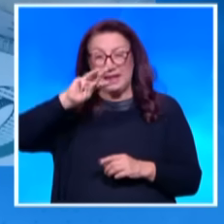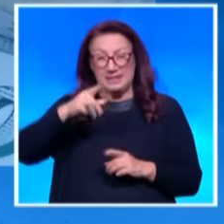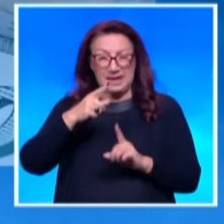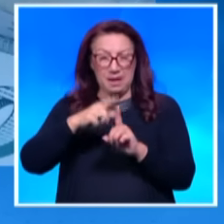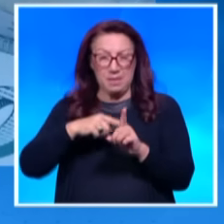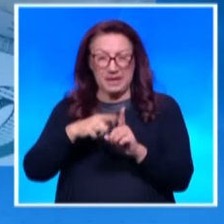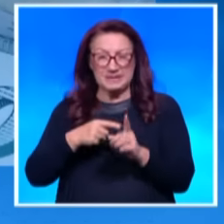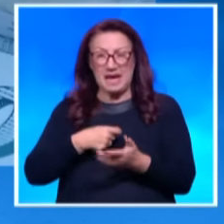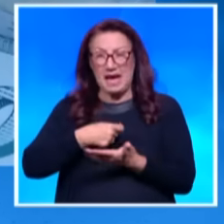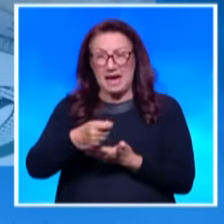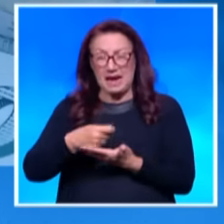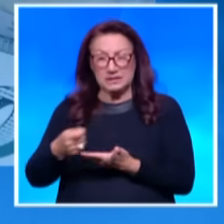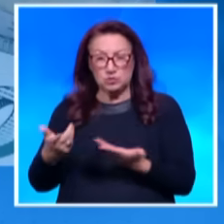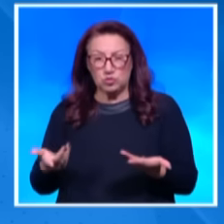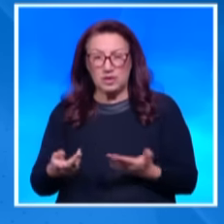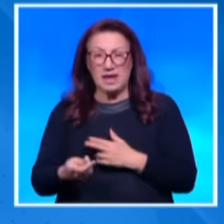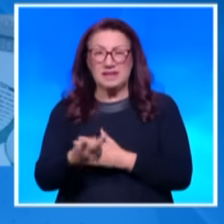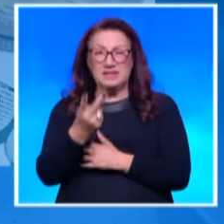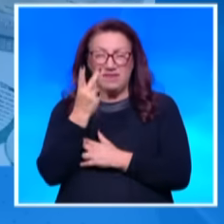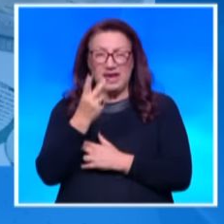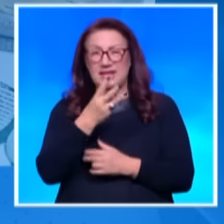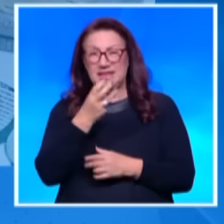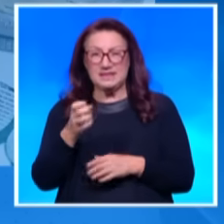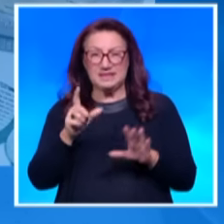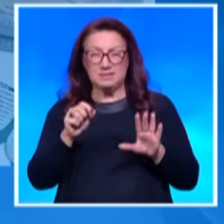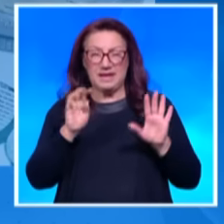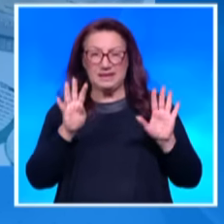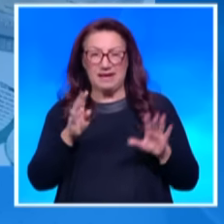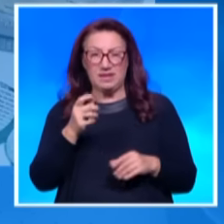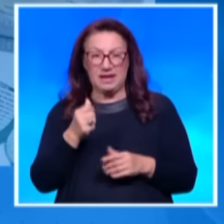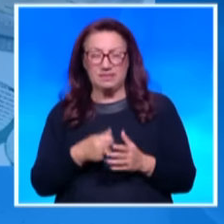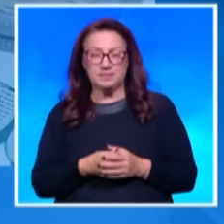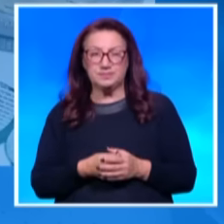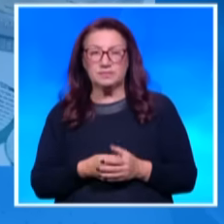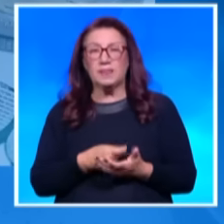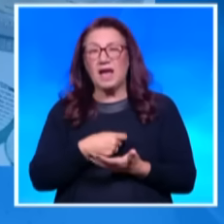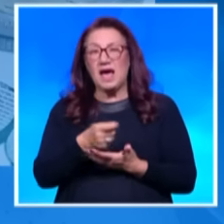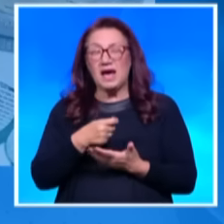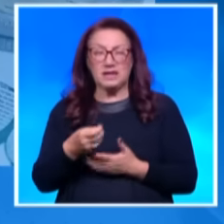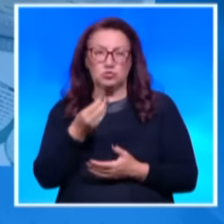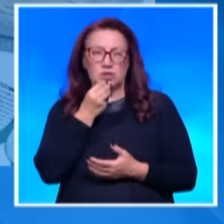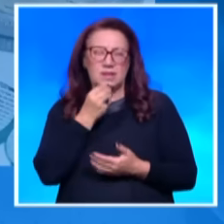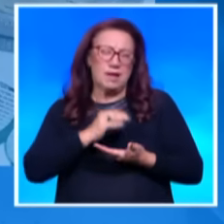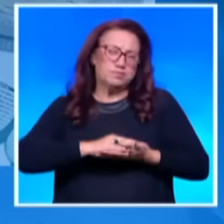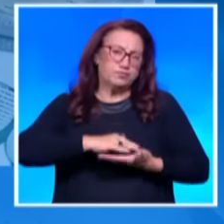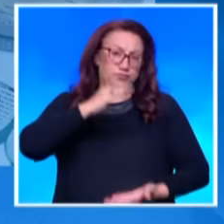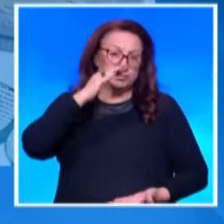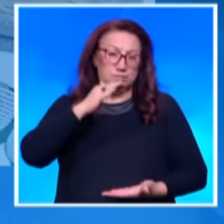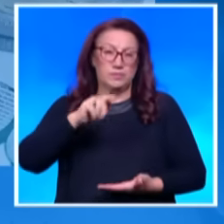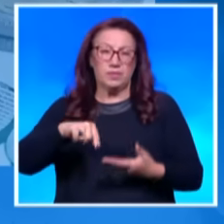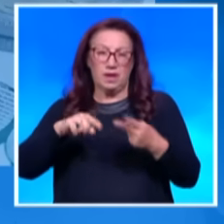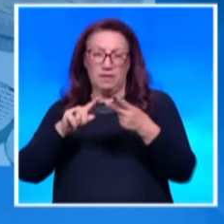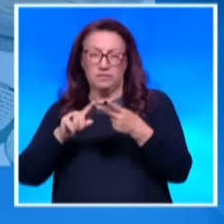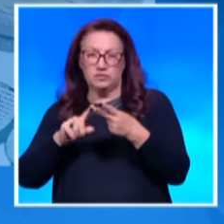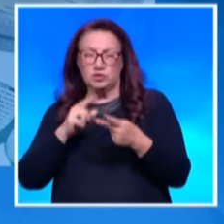същия период е 2379 лева. Разходите за храна са най-значителни, а след тях се нареждат тези